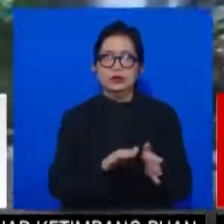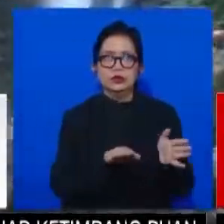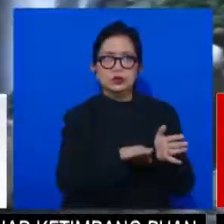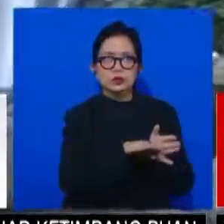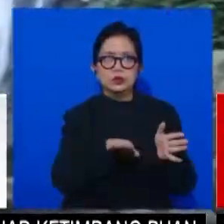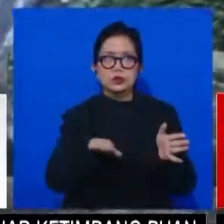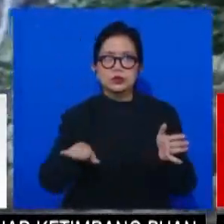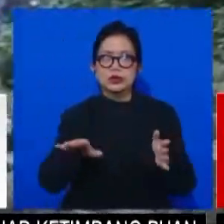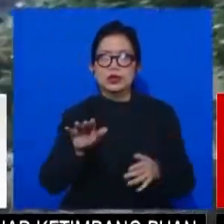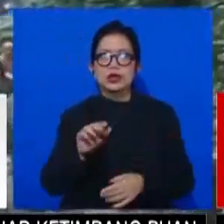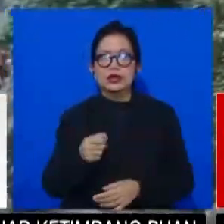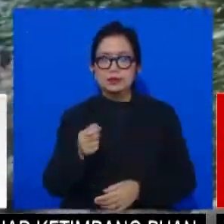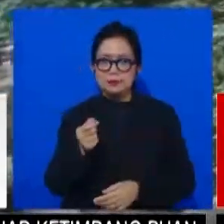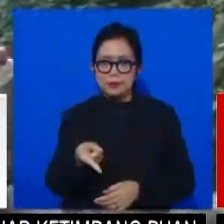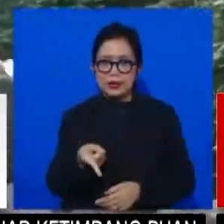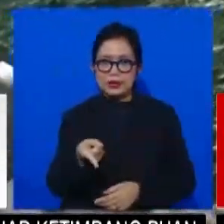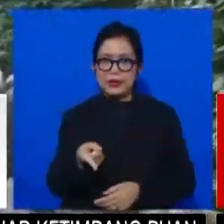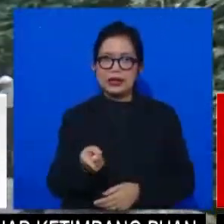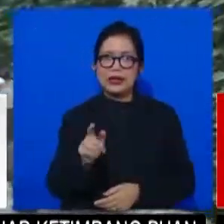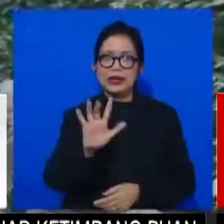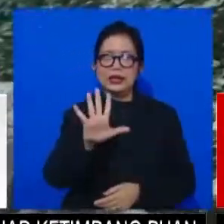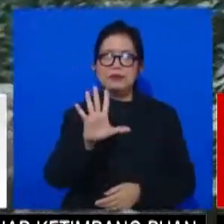sebesar Rp5.000.